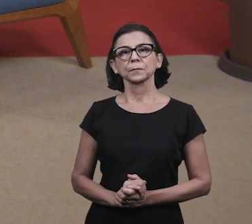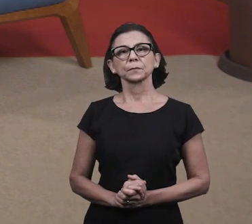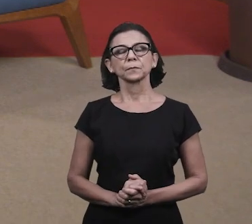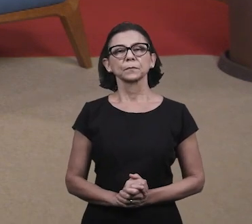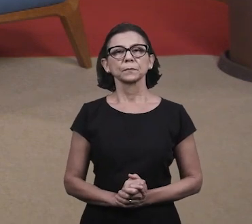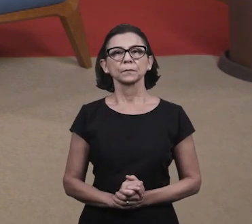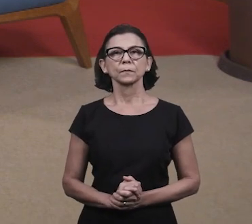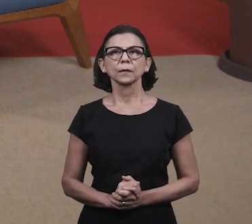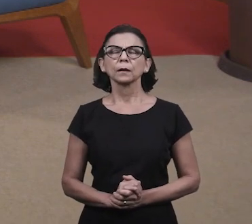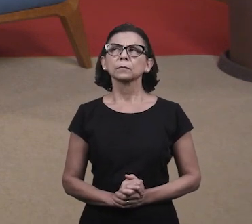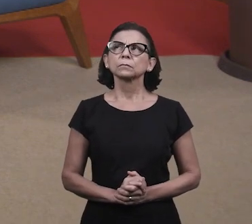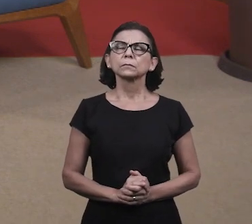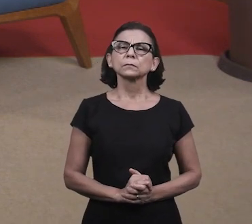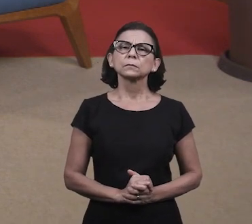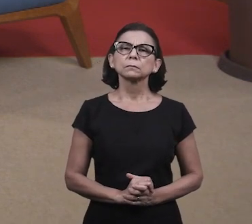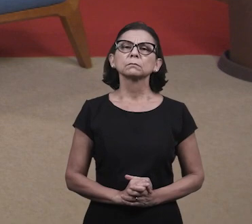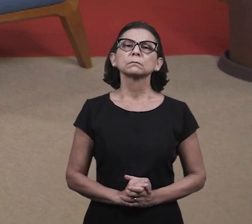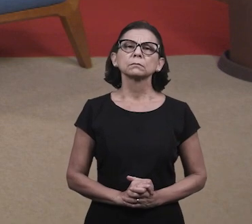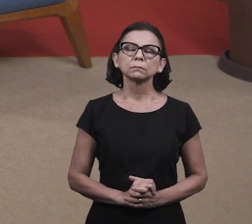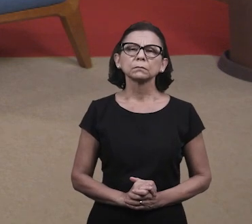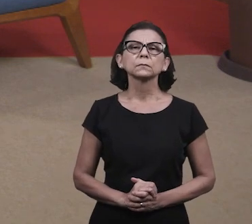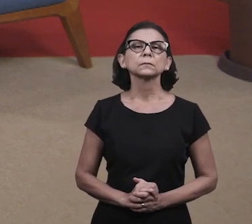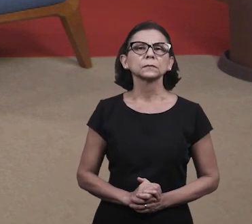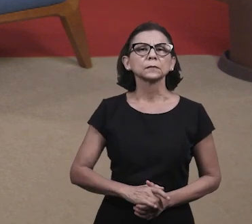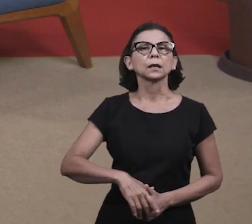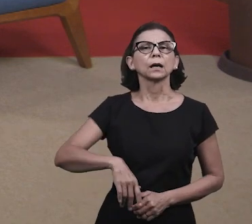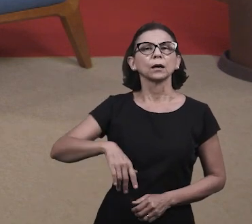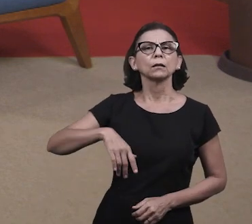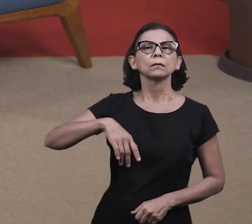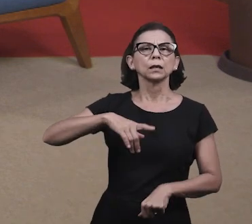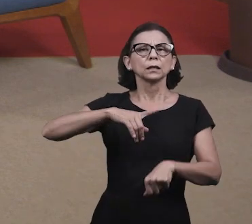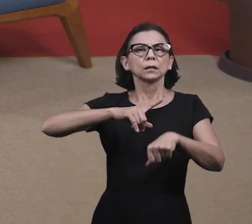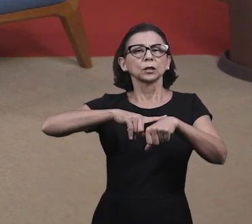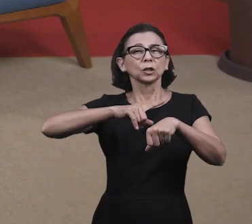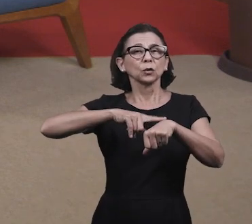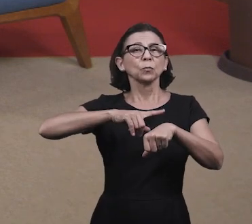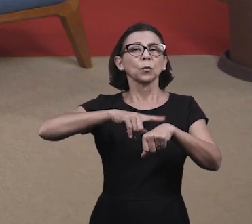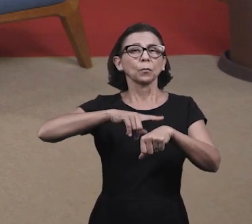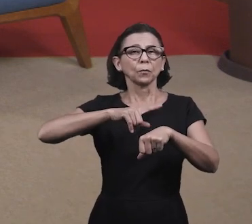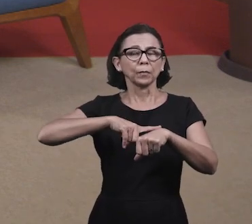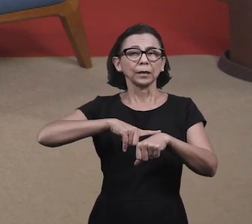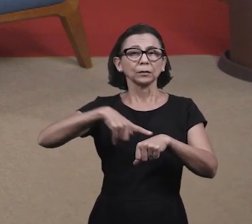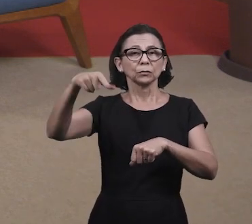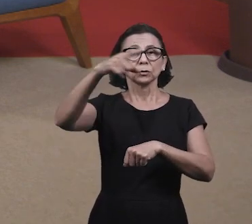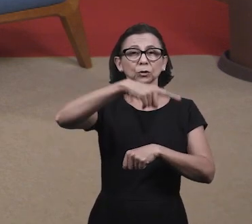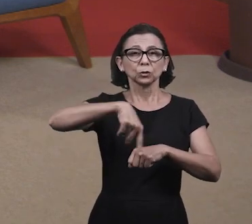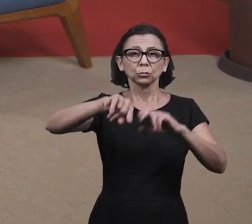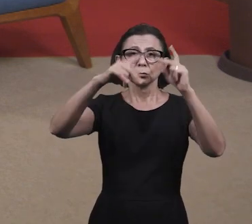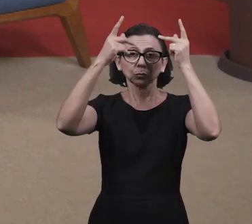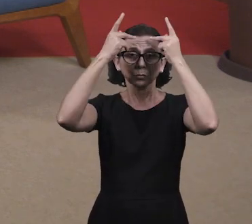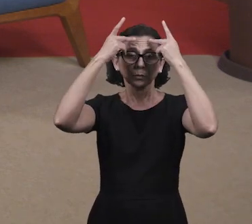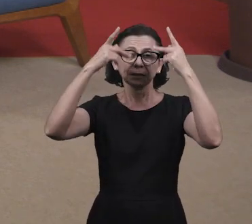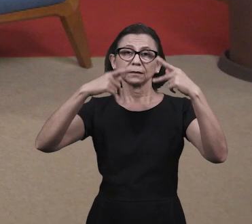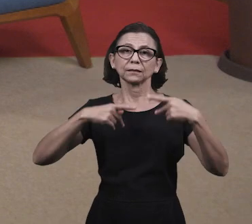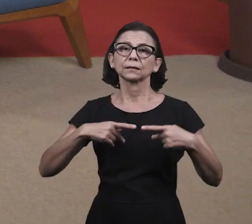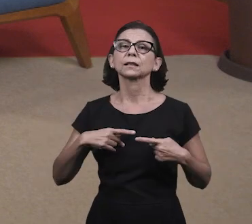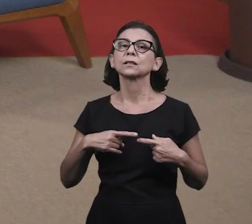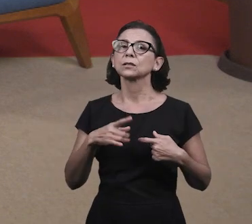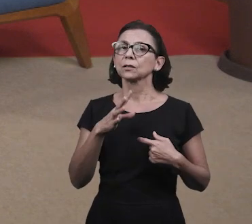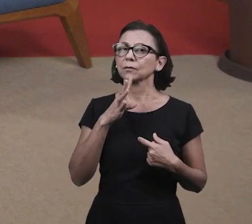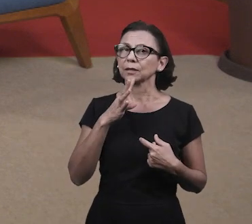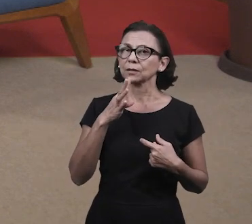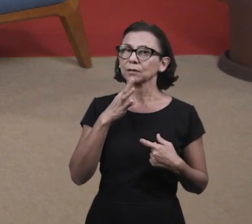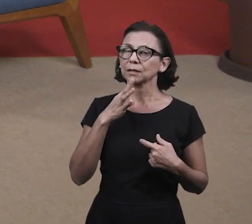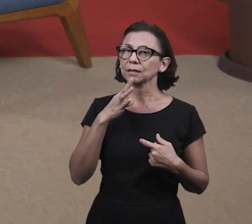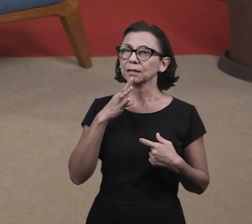Et quand l'homme, il reçoit son appel, donc dans un jour spécifique de sa vie, il va prendre